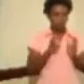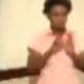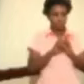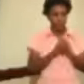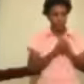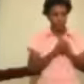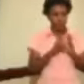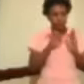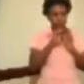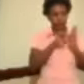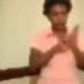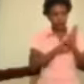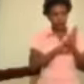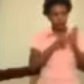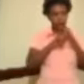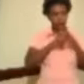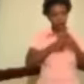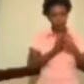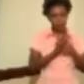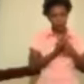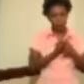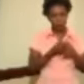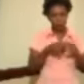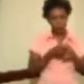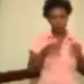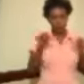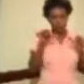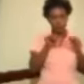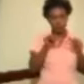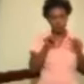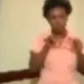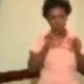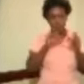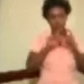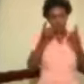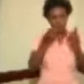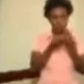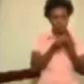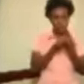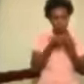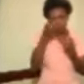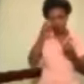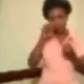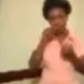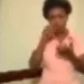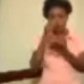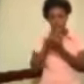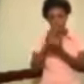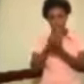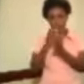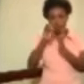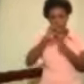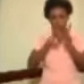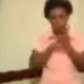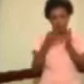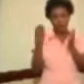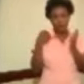devra tout simplement commencer par décentraliser l'État. Décentraliser l'État, ça veut dire que l'État a un service